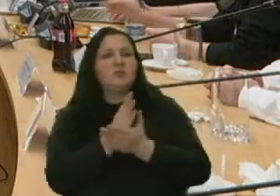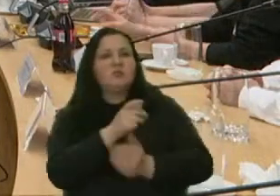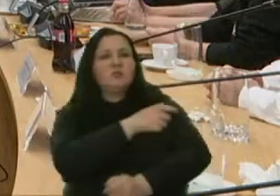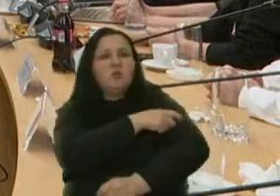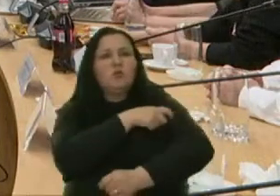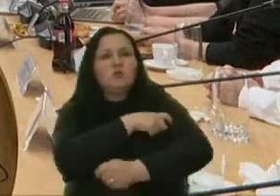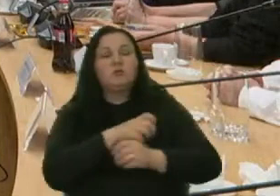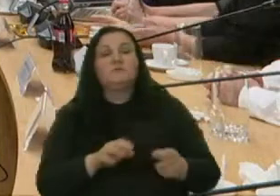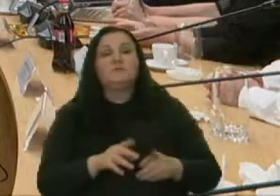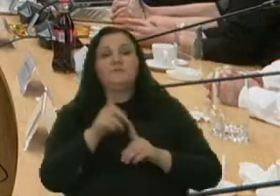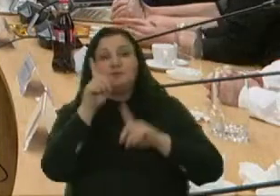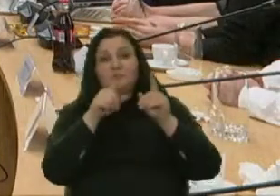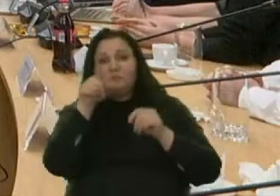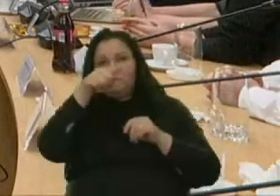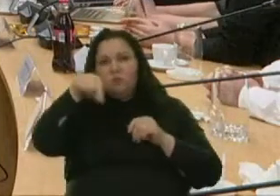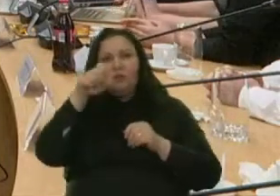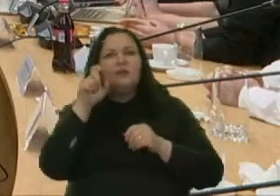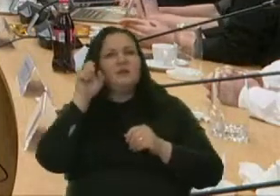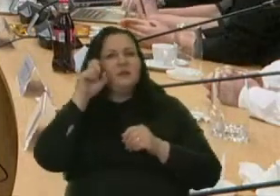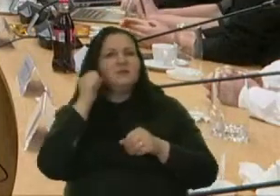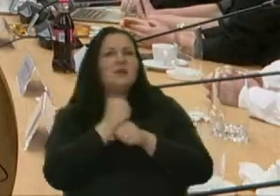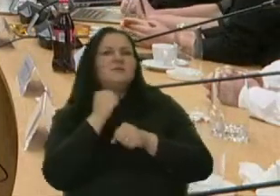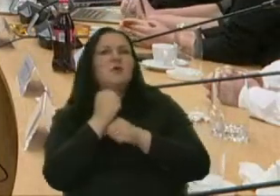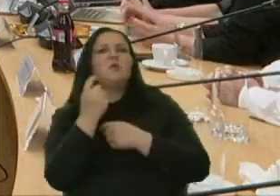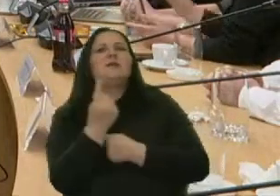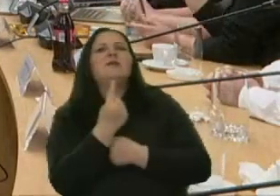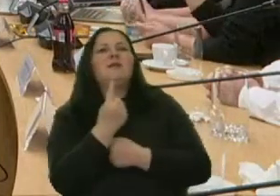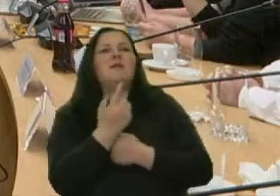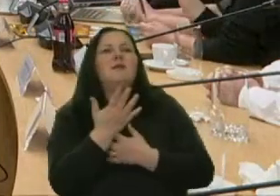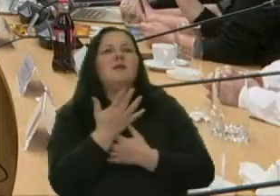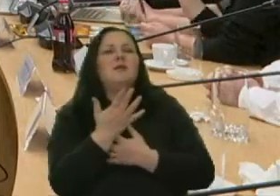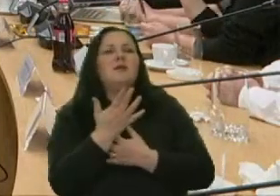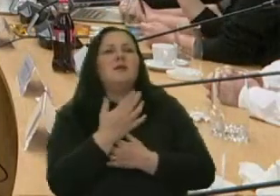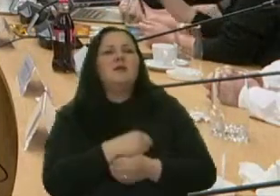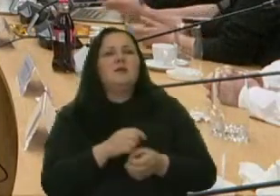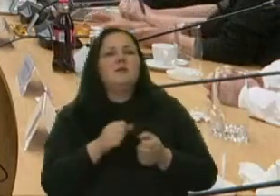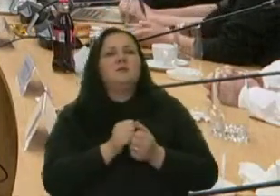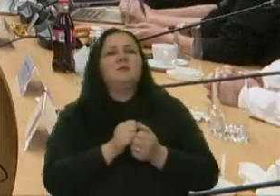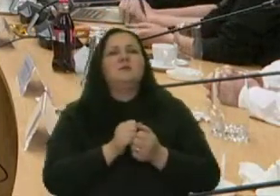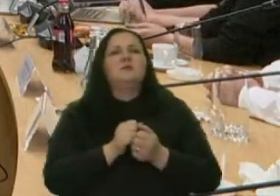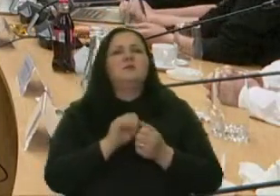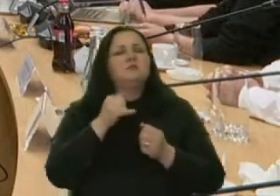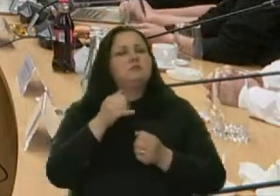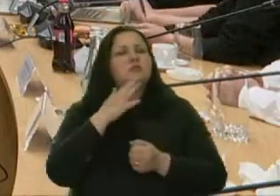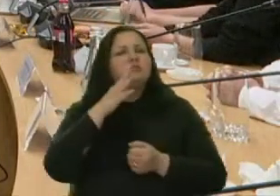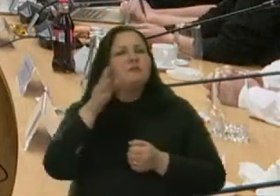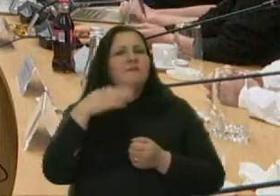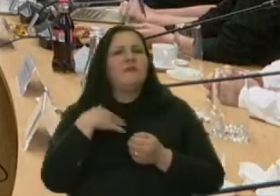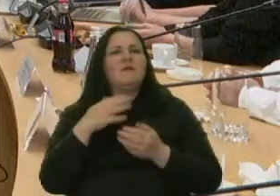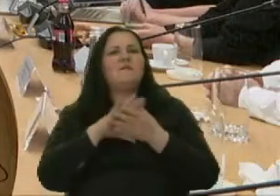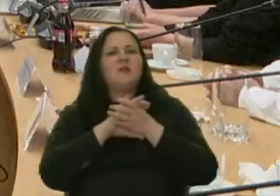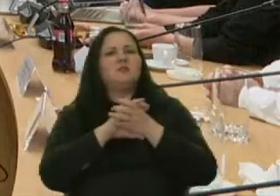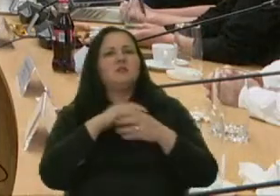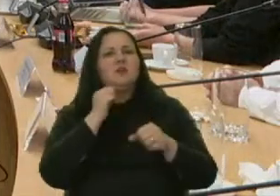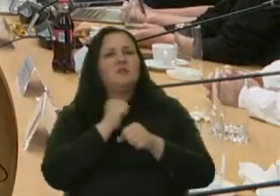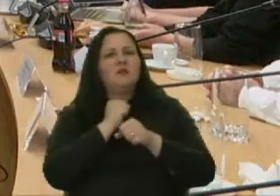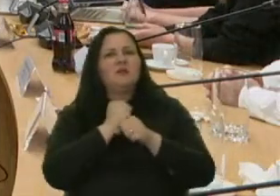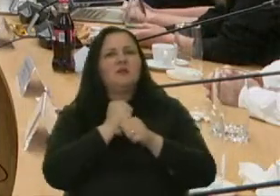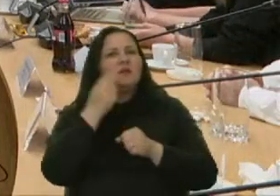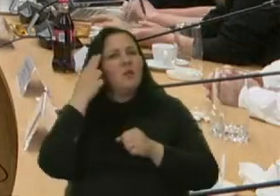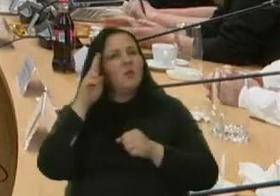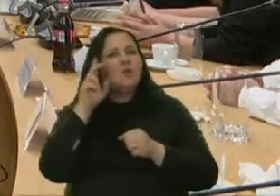punct dacă dumneavoastră Considerați că ați făcut clientelism repet este treaba dumneavoastră și Vă felicit că Recunoașteți public acest lucru Vă